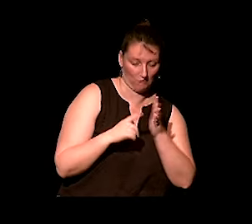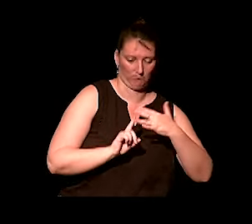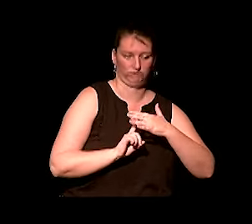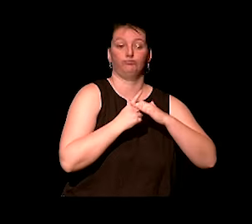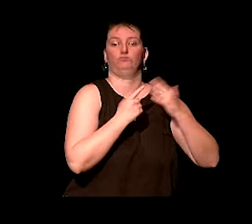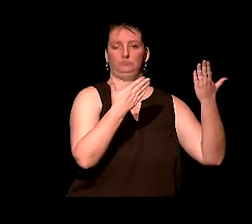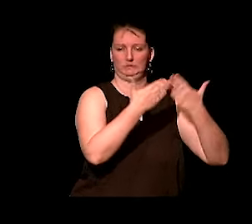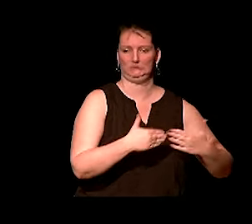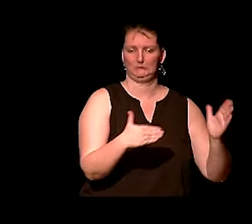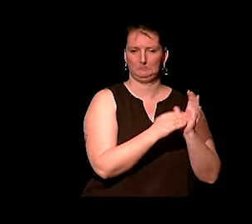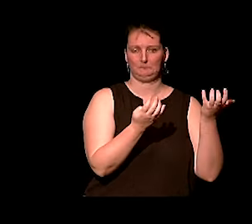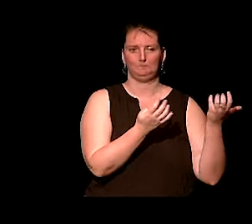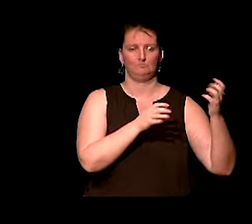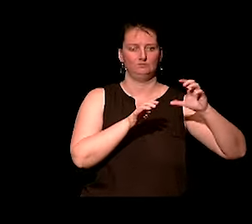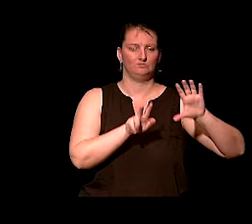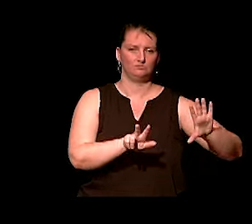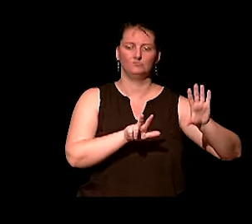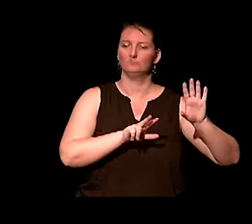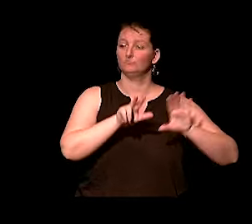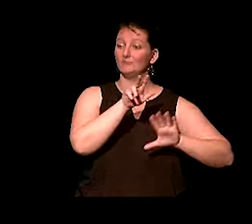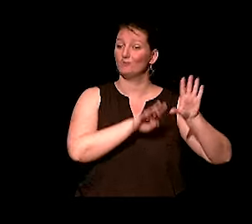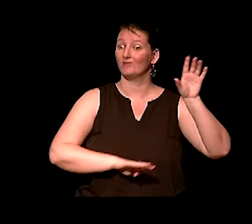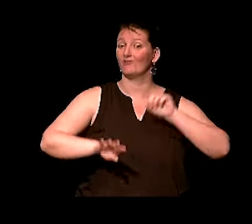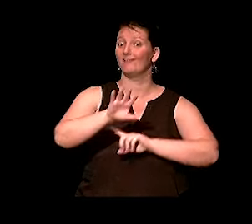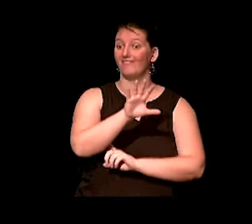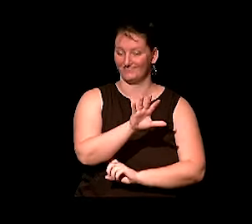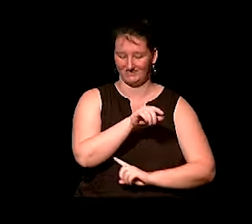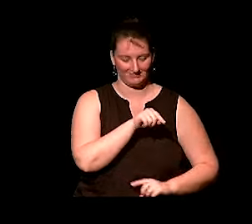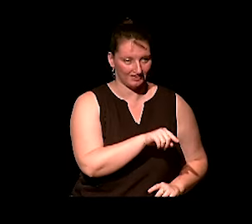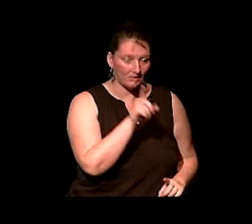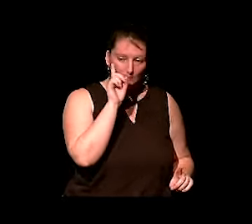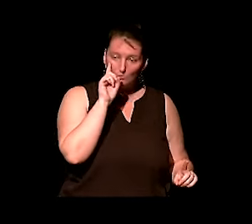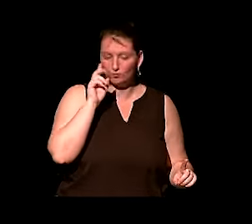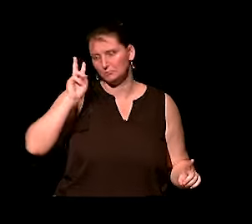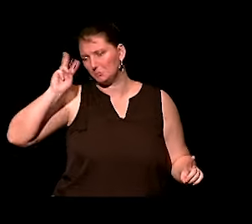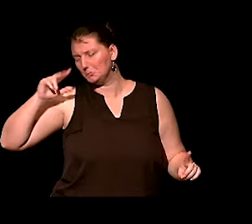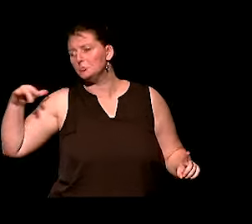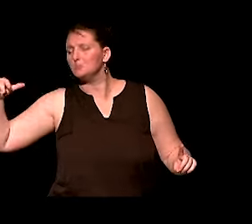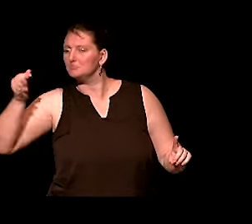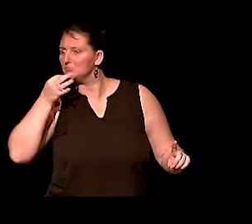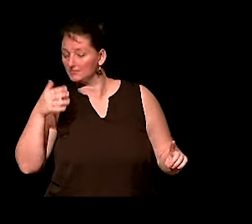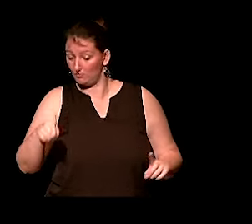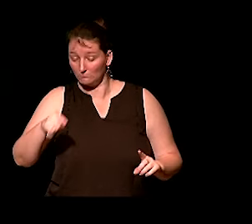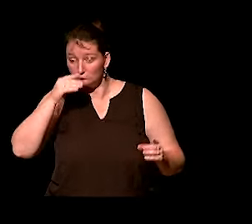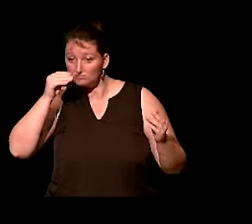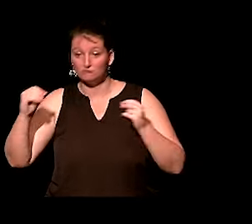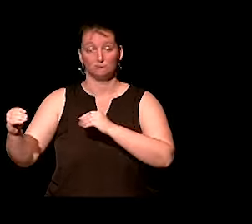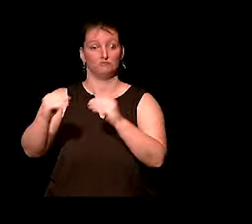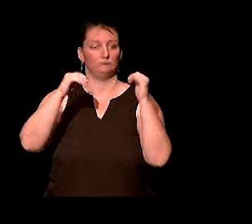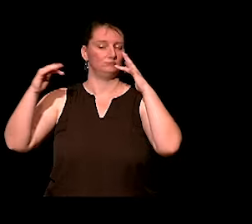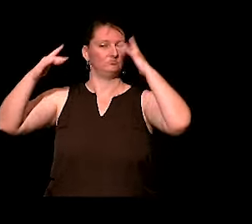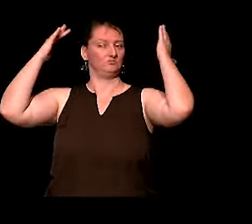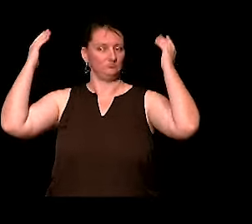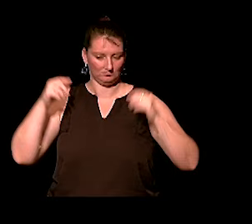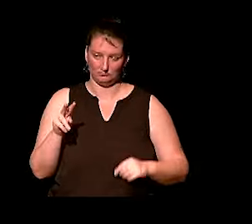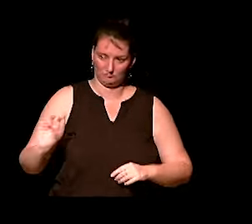en 1895, puisqu'il est d'usage de dire que l'impressionnisme préside finalement un petit peu